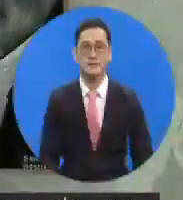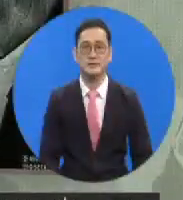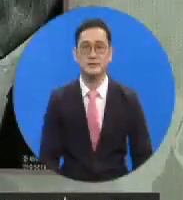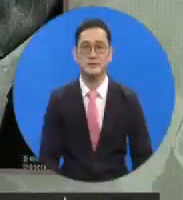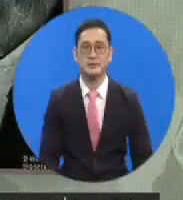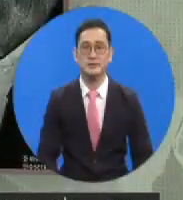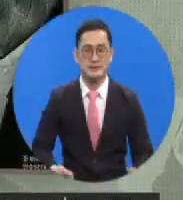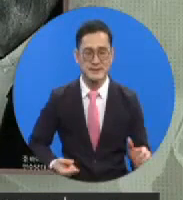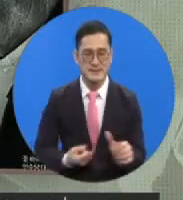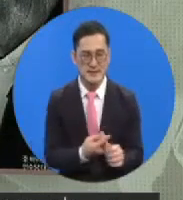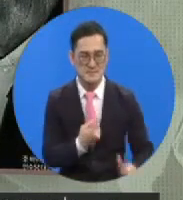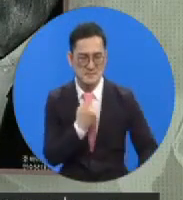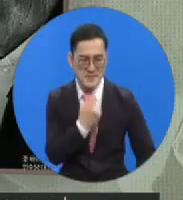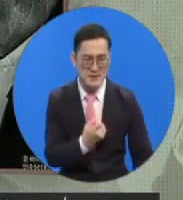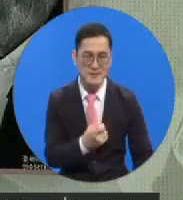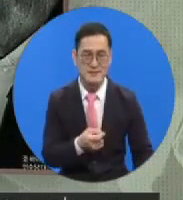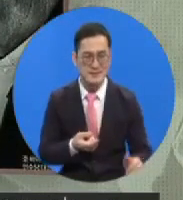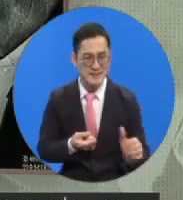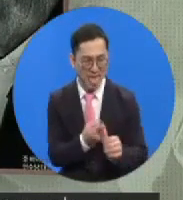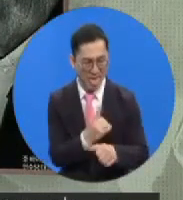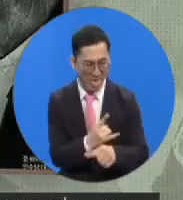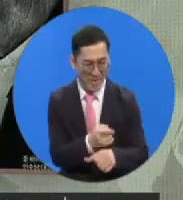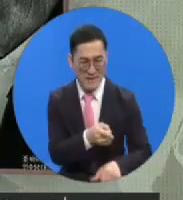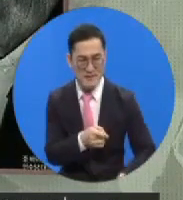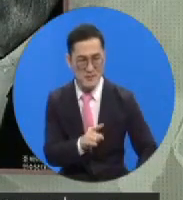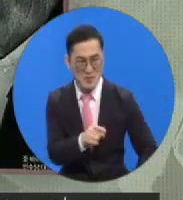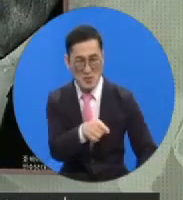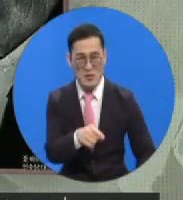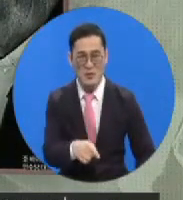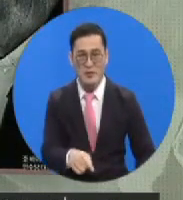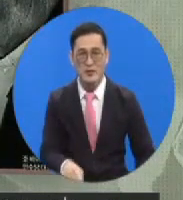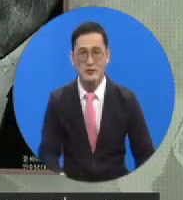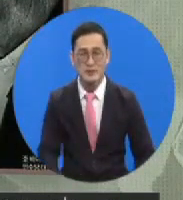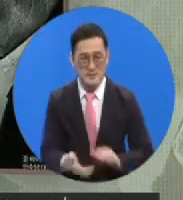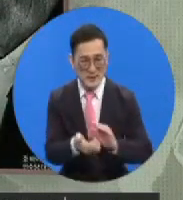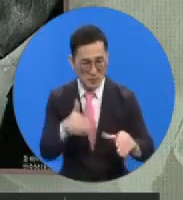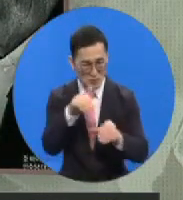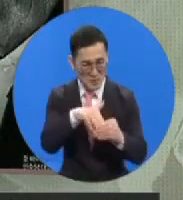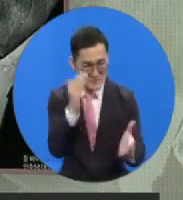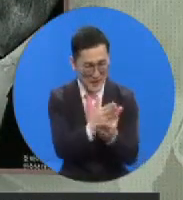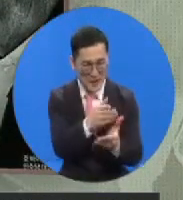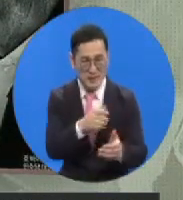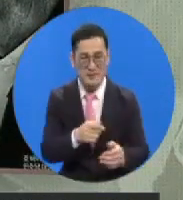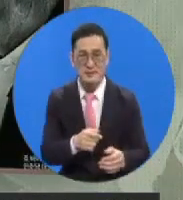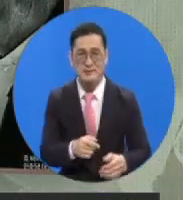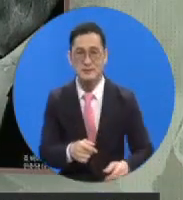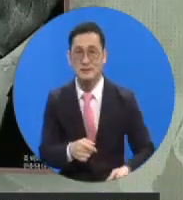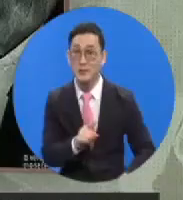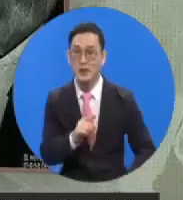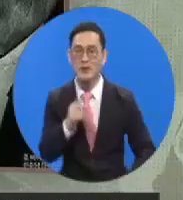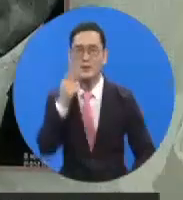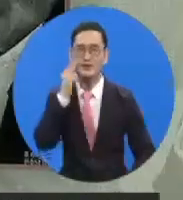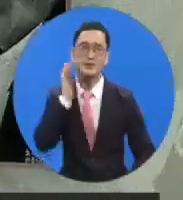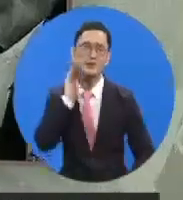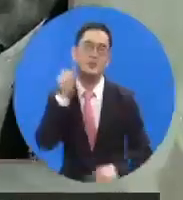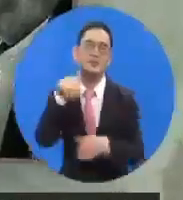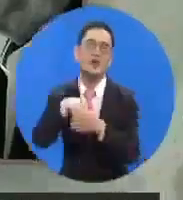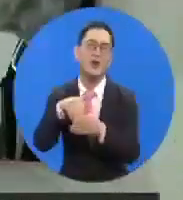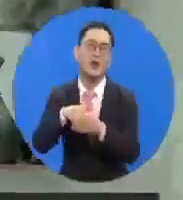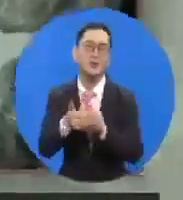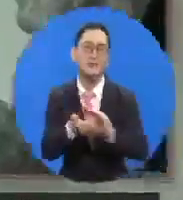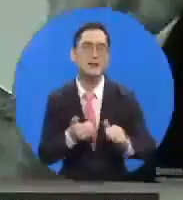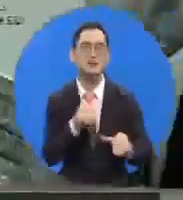살해 협박 총기 위협 속에서도 벌써 4,200만 명이 사전투표를 했습니다. 미국 대선 11일 앞으로